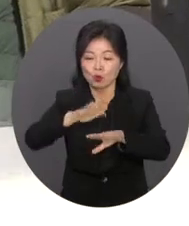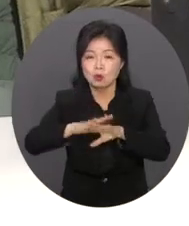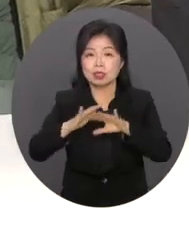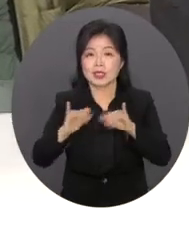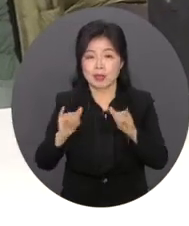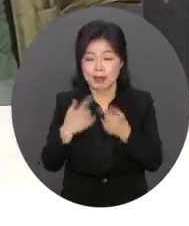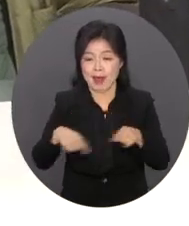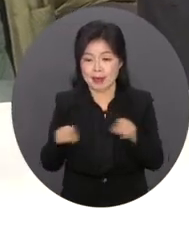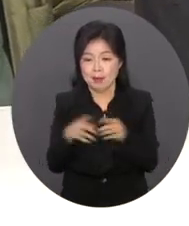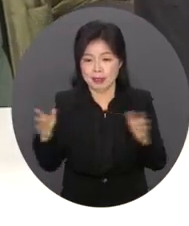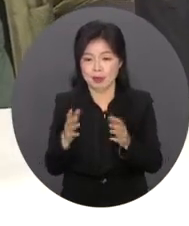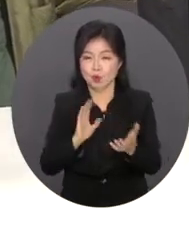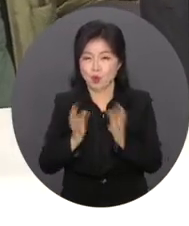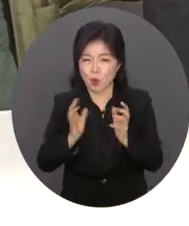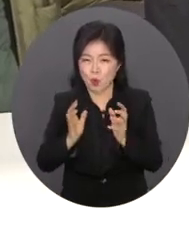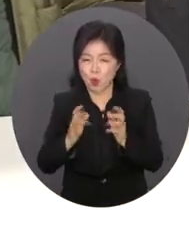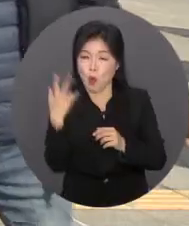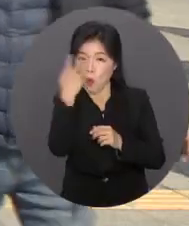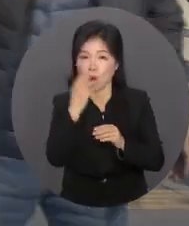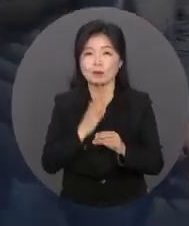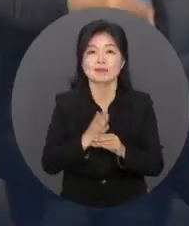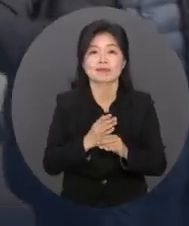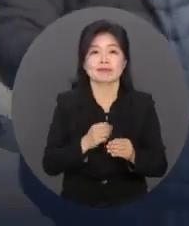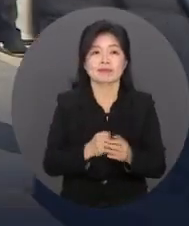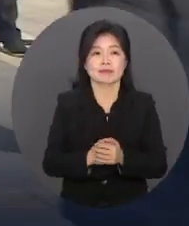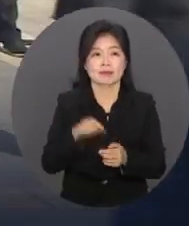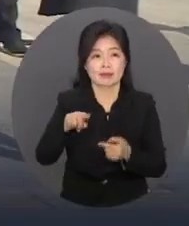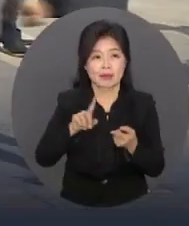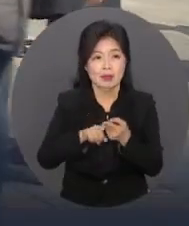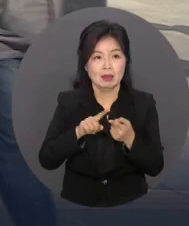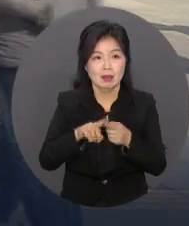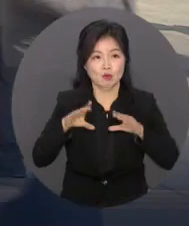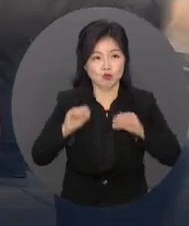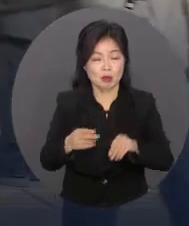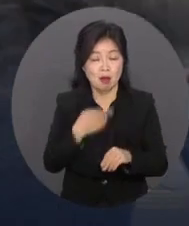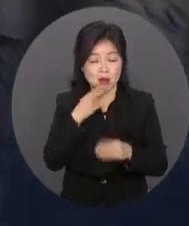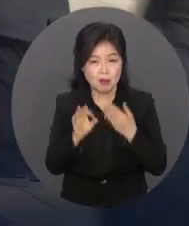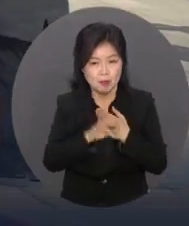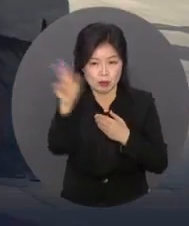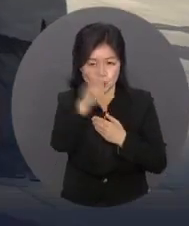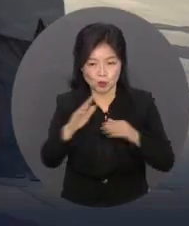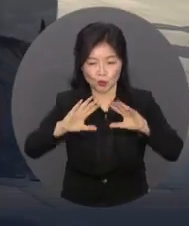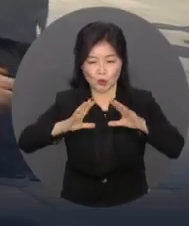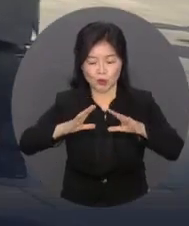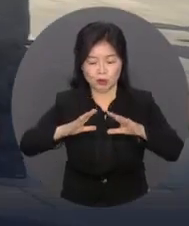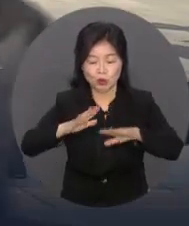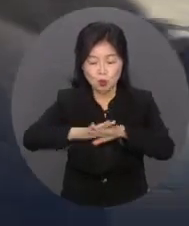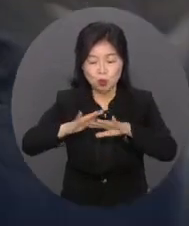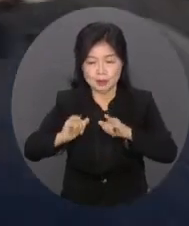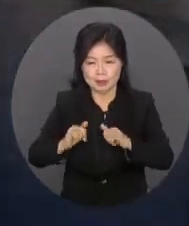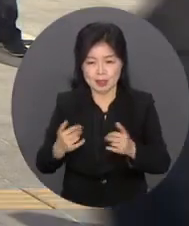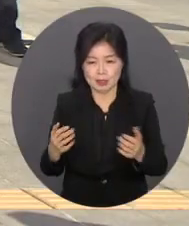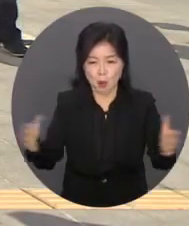있도록 국회에서 토론회를 검토하고 있습니다 이후 중단하지 않으면 더욱더 전국적 농민들이 함께 하겠다는 것을 오늘